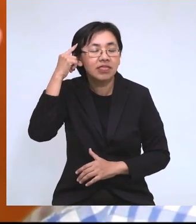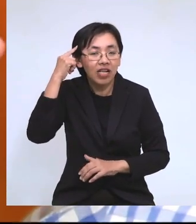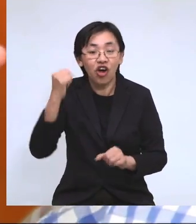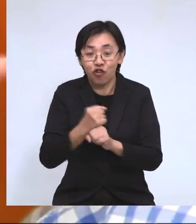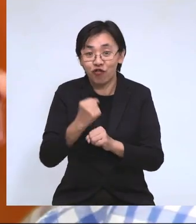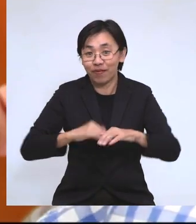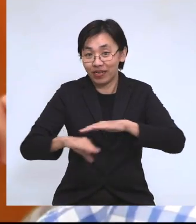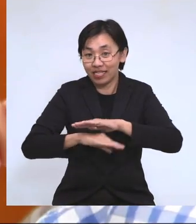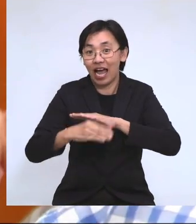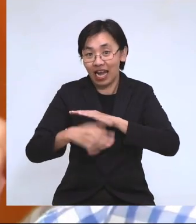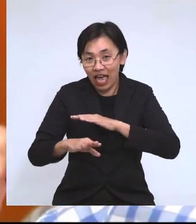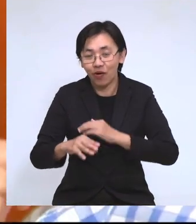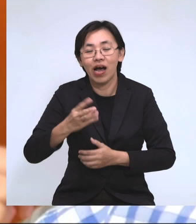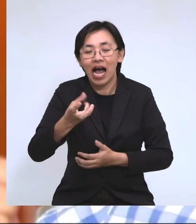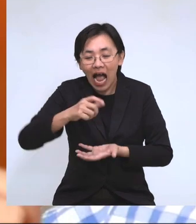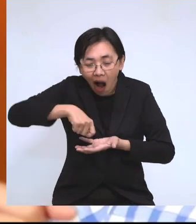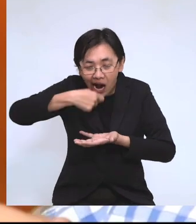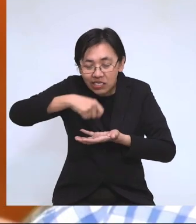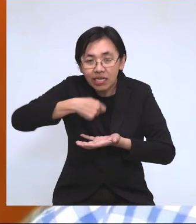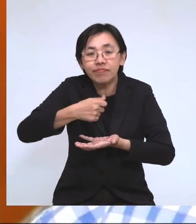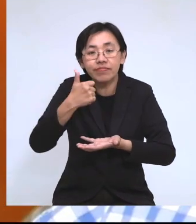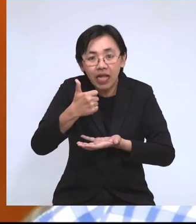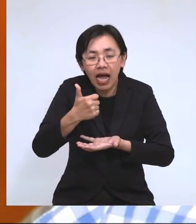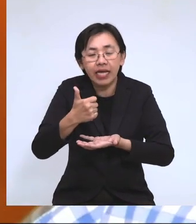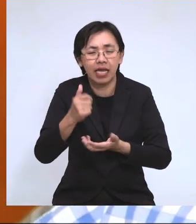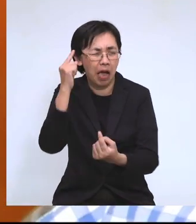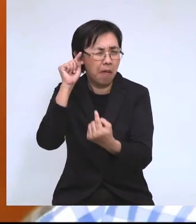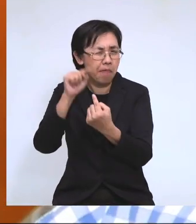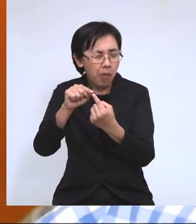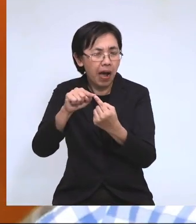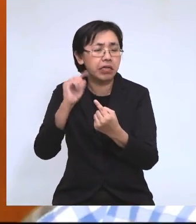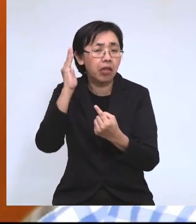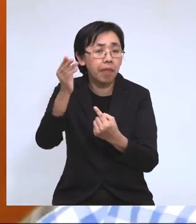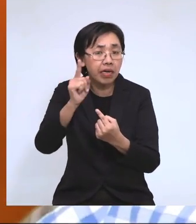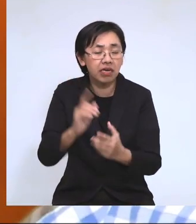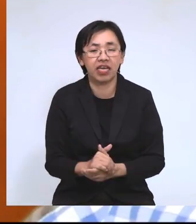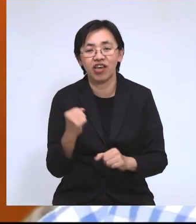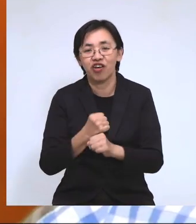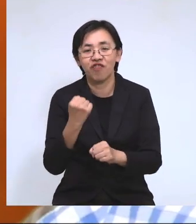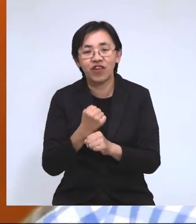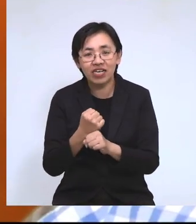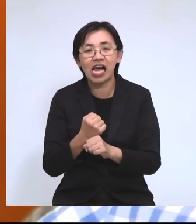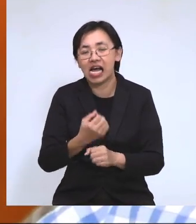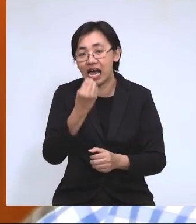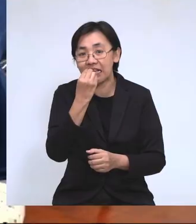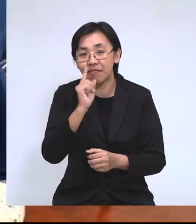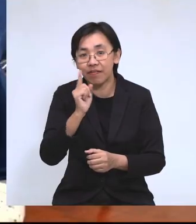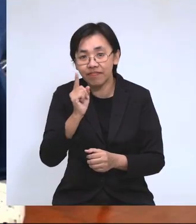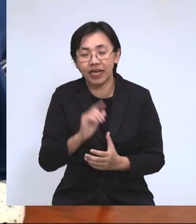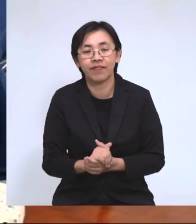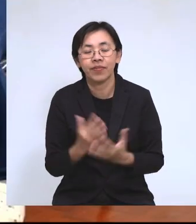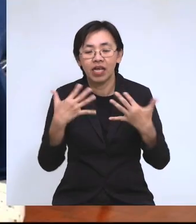ตอนนี้มอสผ่านขั้นตอนในการฝึกเบื้องต้นมาแล้วมอสสามารถกินข้าวด้วยช้อนแล้วแต่เป้าหมายต่อไปของมอสอ่ะคือต้องการจะฝึก